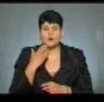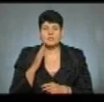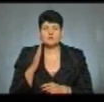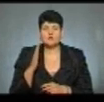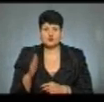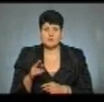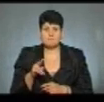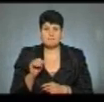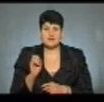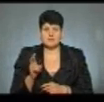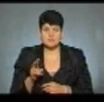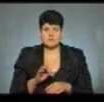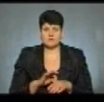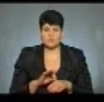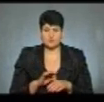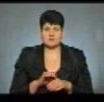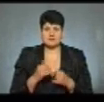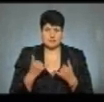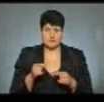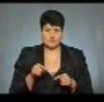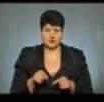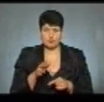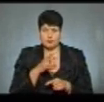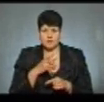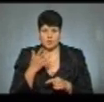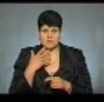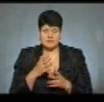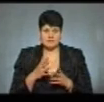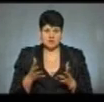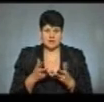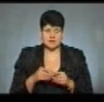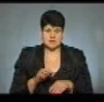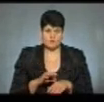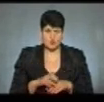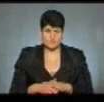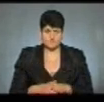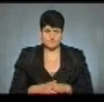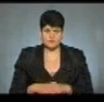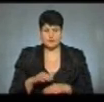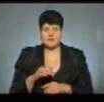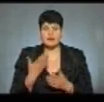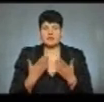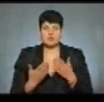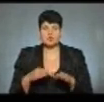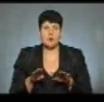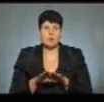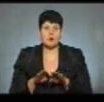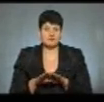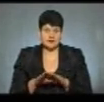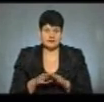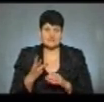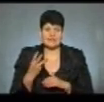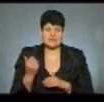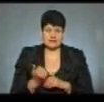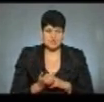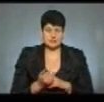пік захворюваності, чи ми зараз в цьому періоді, коли найбільша кількість хворих? Ну, якщо порівняти навіть з третім